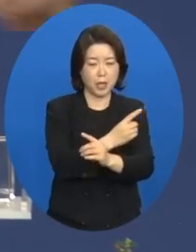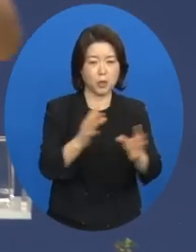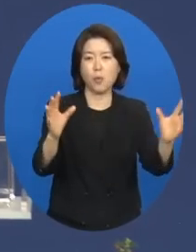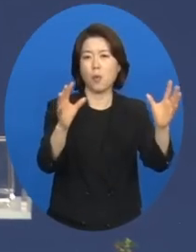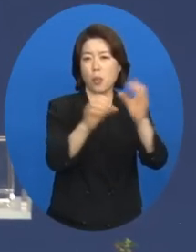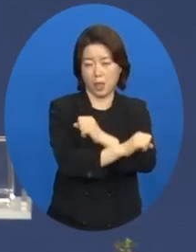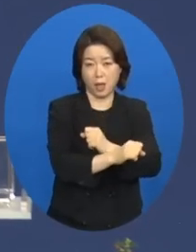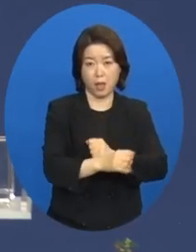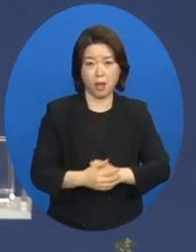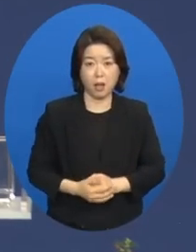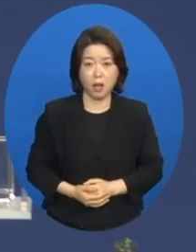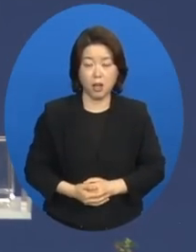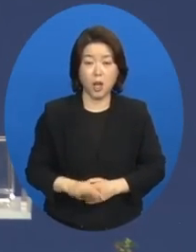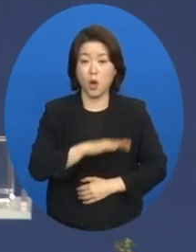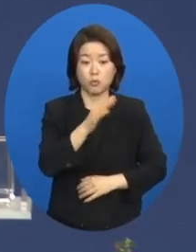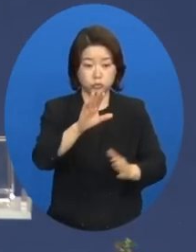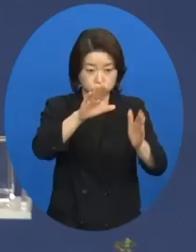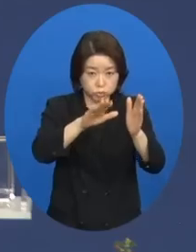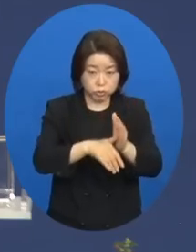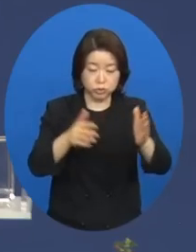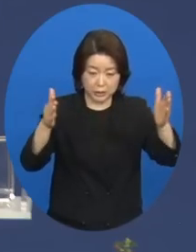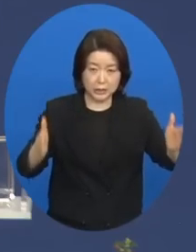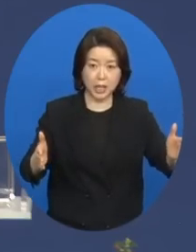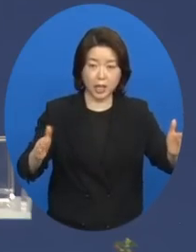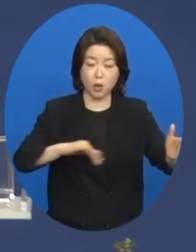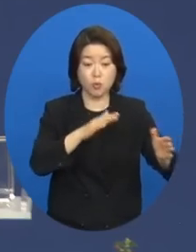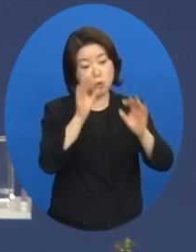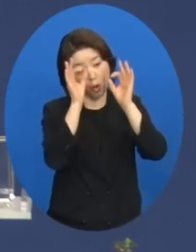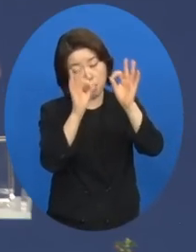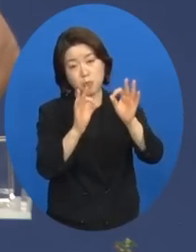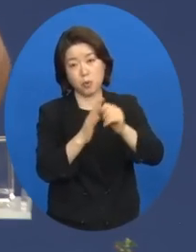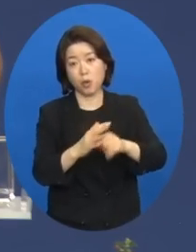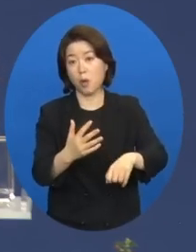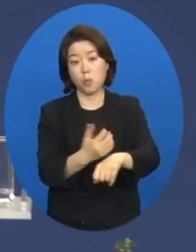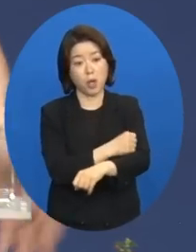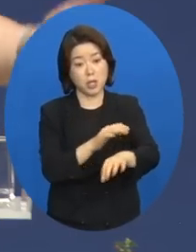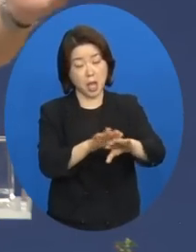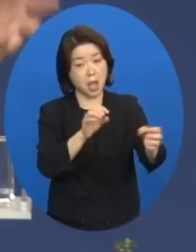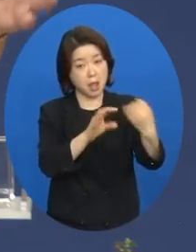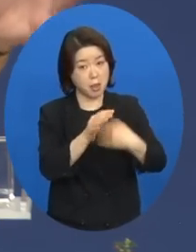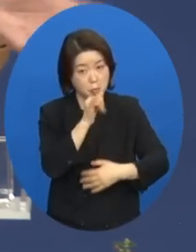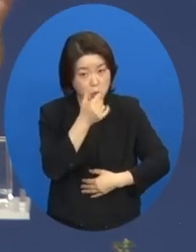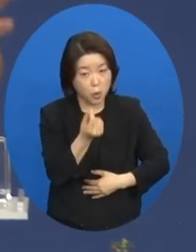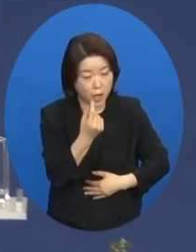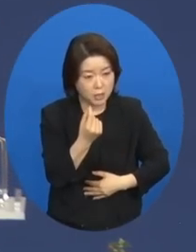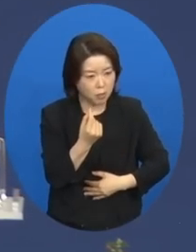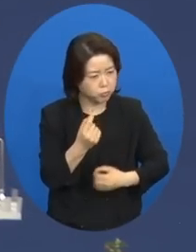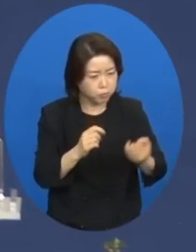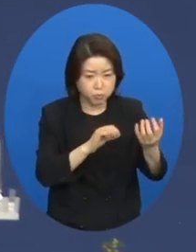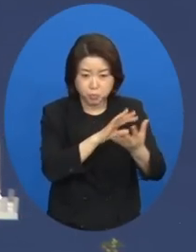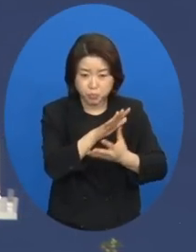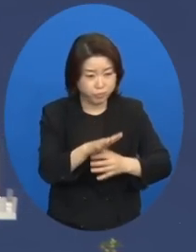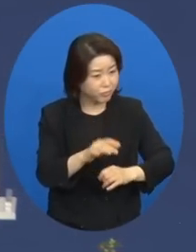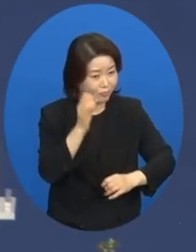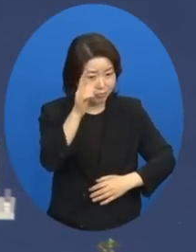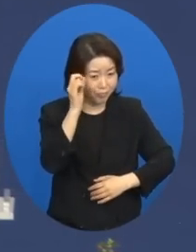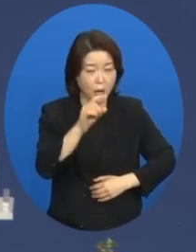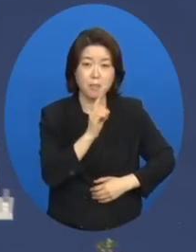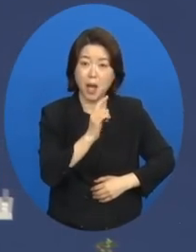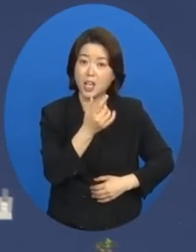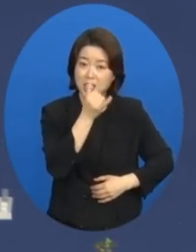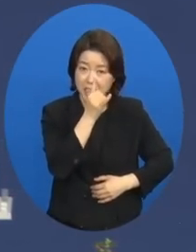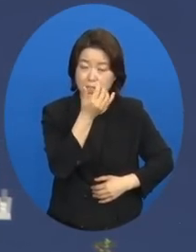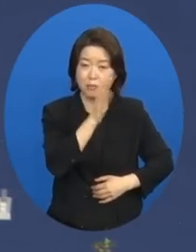사라지고 우리 당대에 우리가 보기에 굉장한 해답이 있는 것처럼 야단법석 떠들고 난리를 치지만